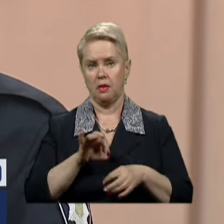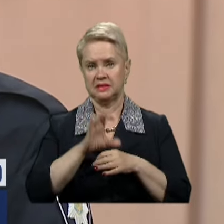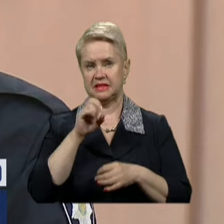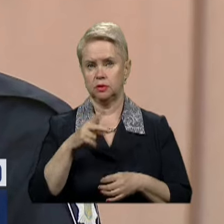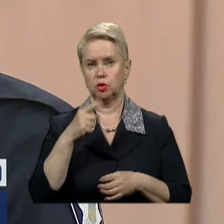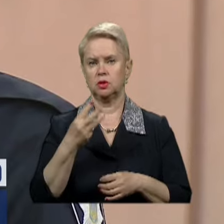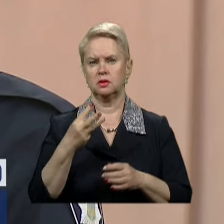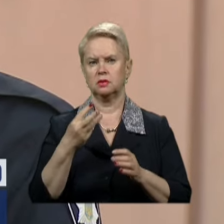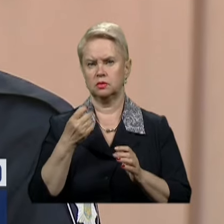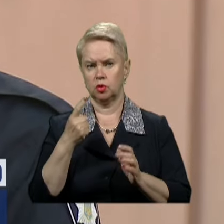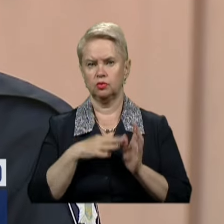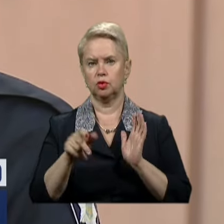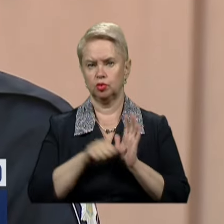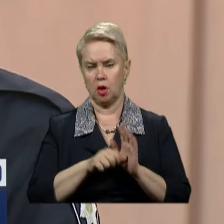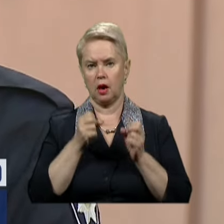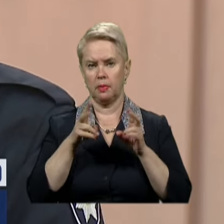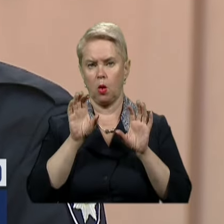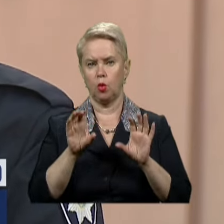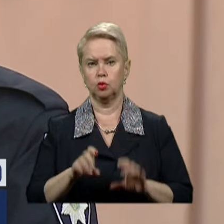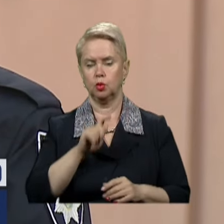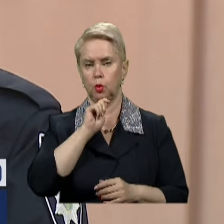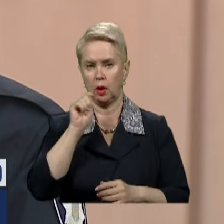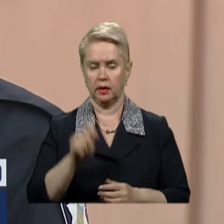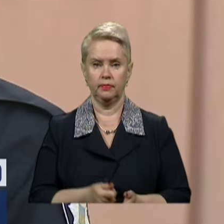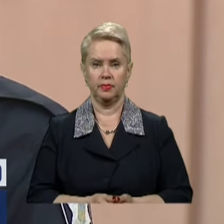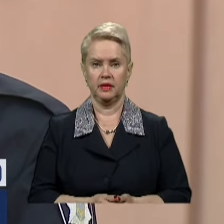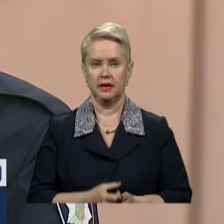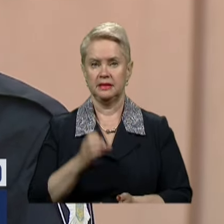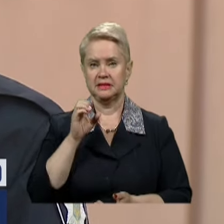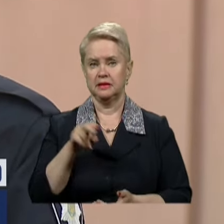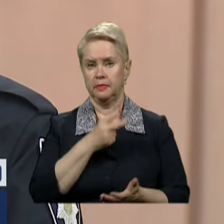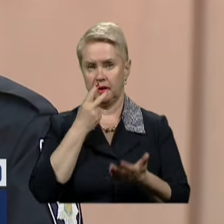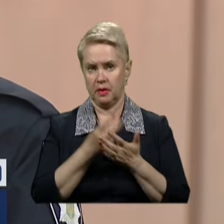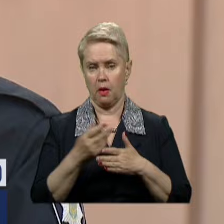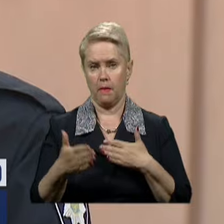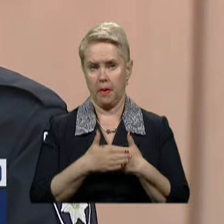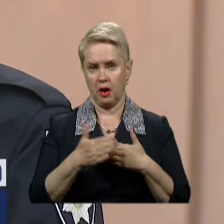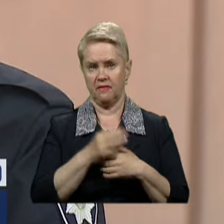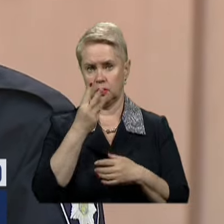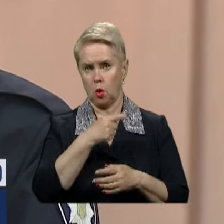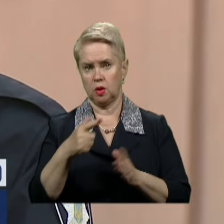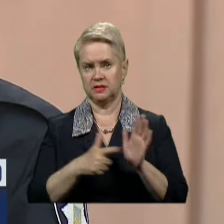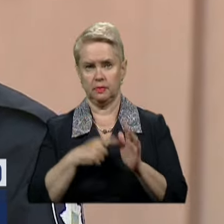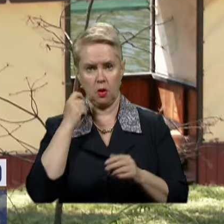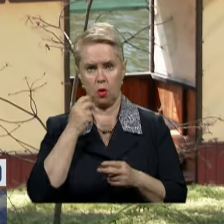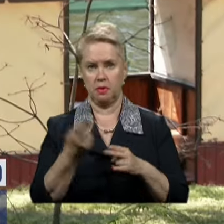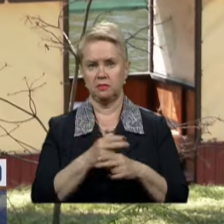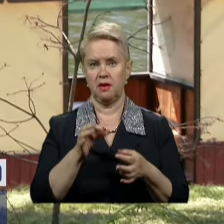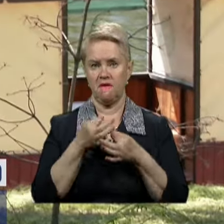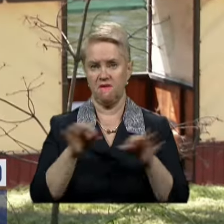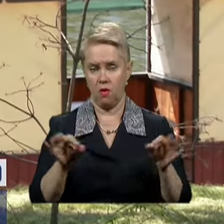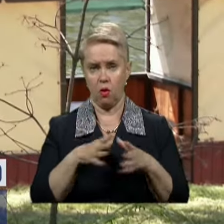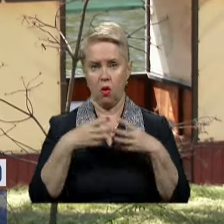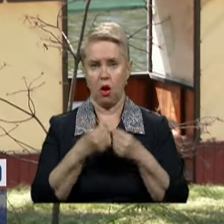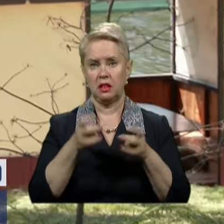статтею 296 Кримінального кодексу України. Санкція статті передбачає покарання від 3 до 7 років позбавлення волі.